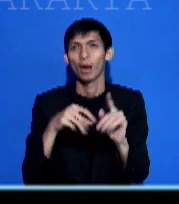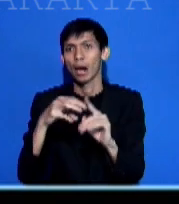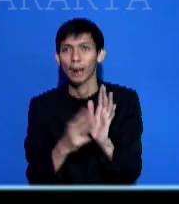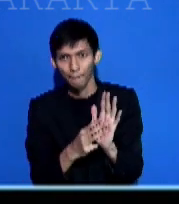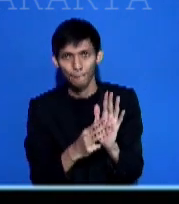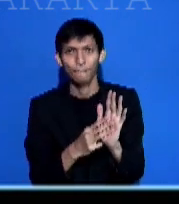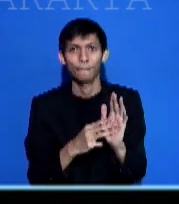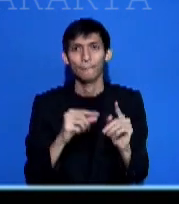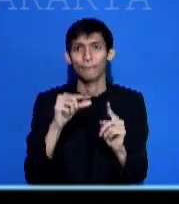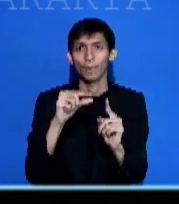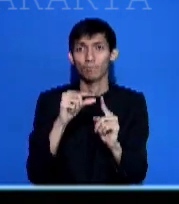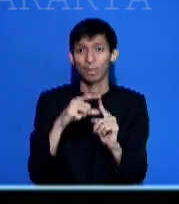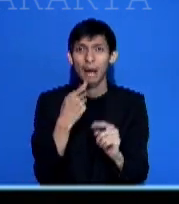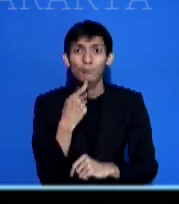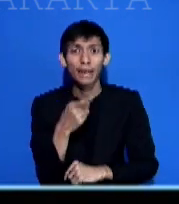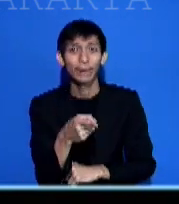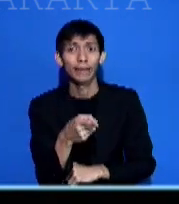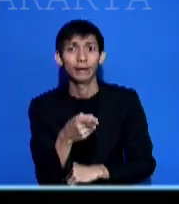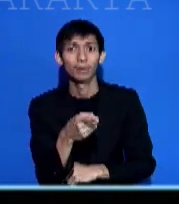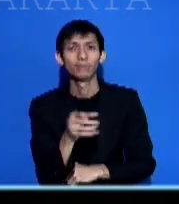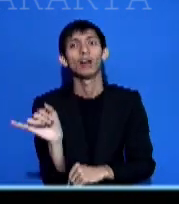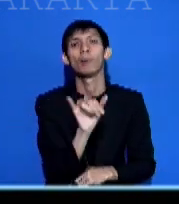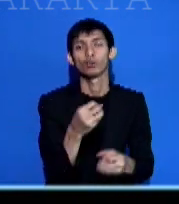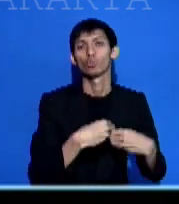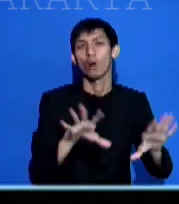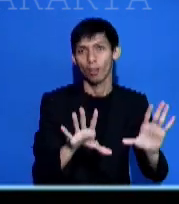Kemudian PD juga memarketing